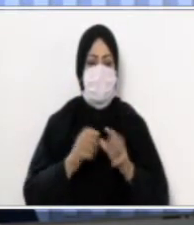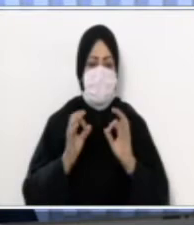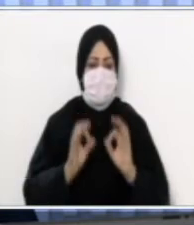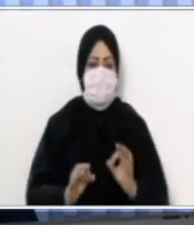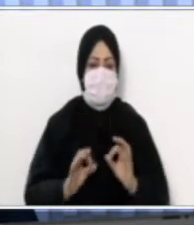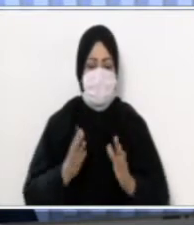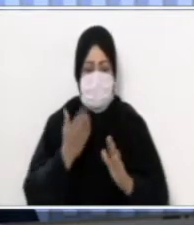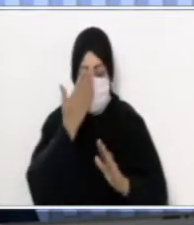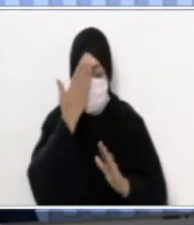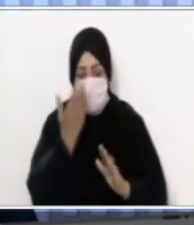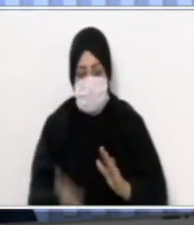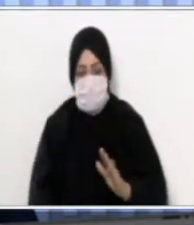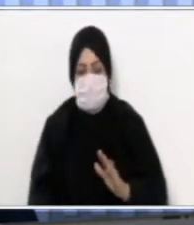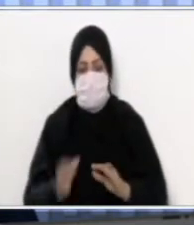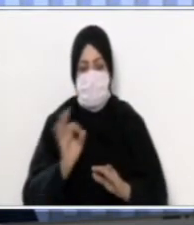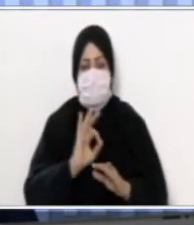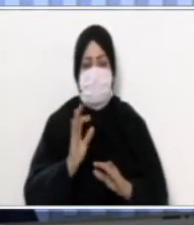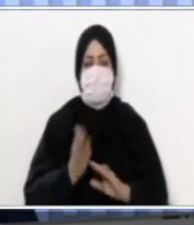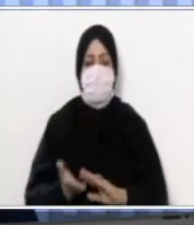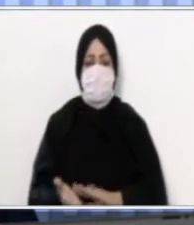والركوع والسجود،